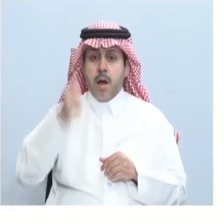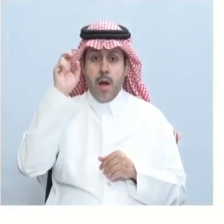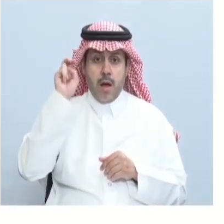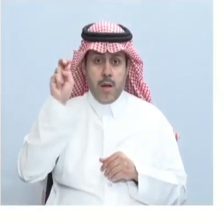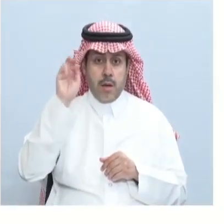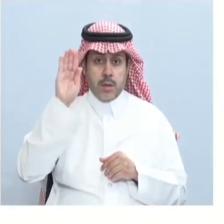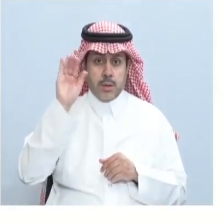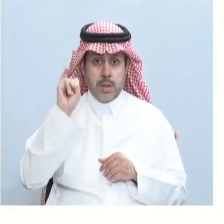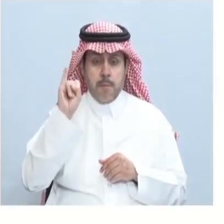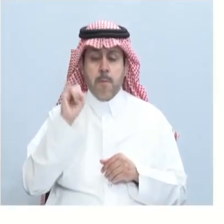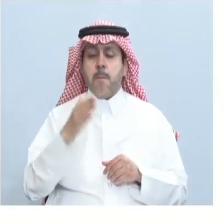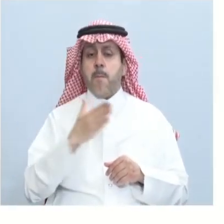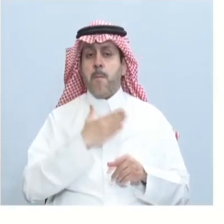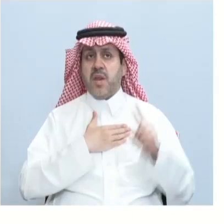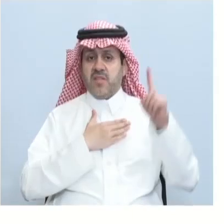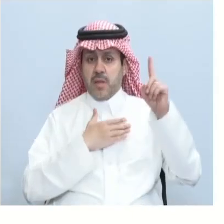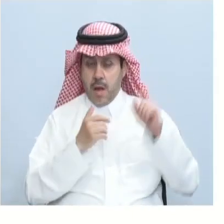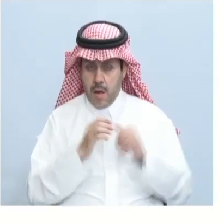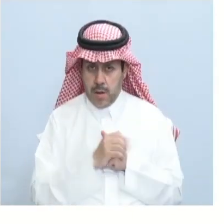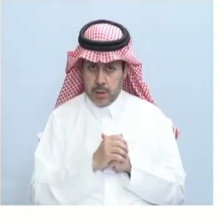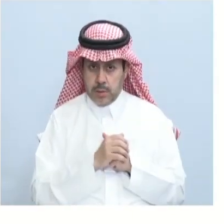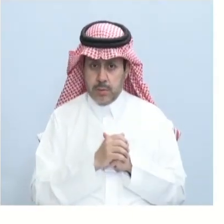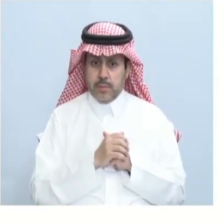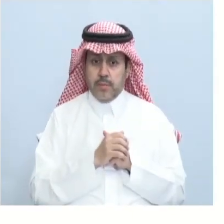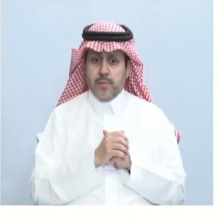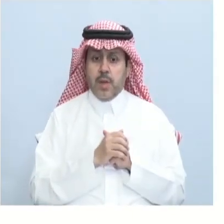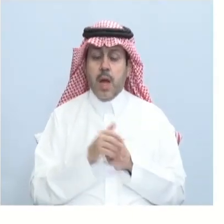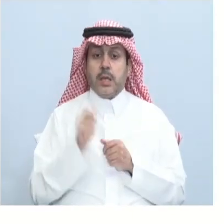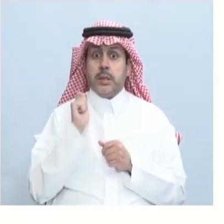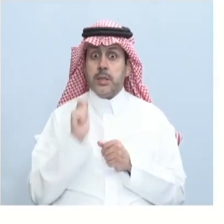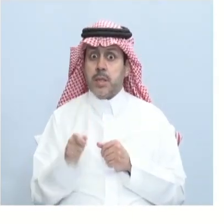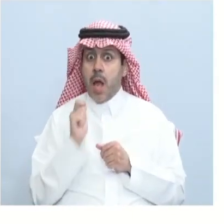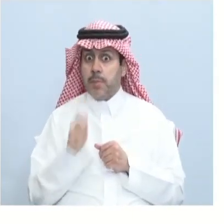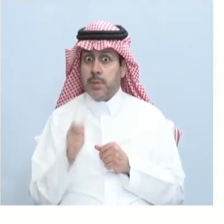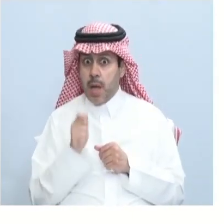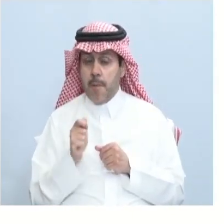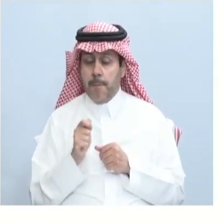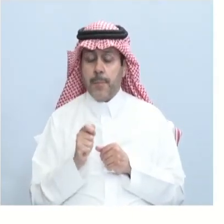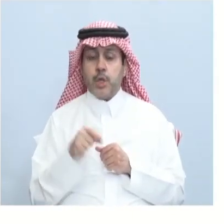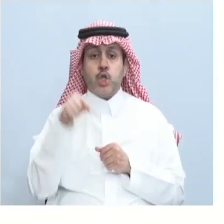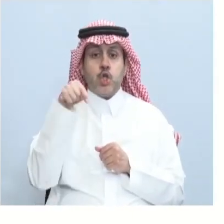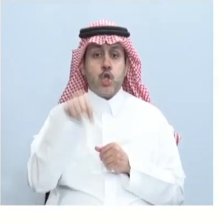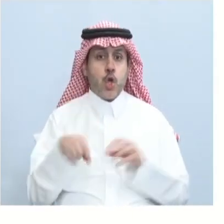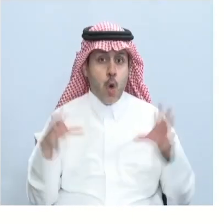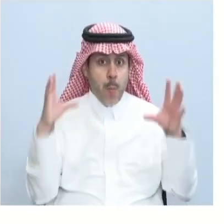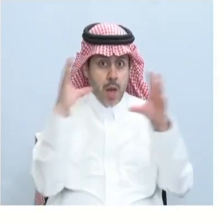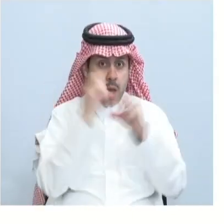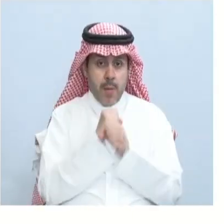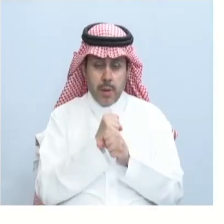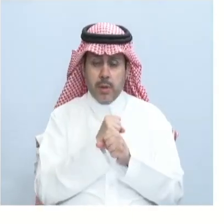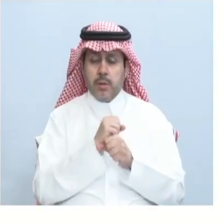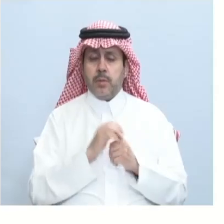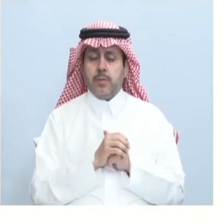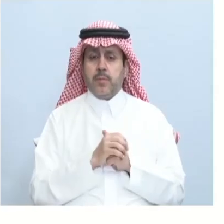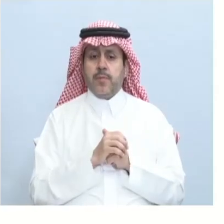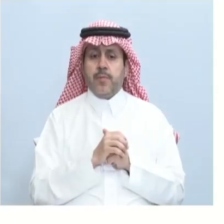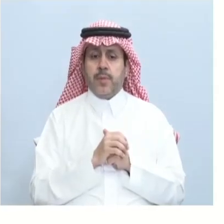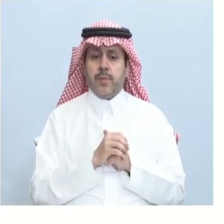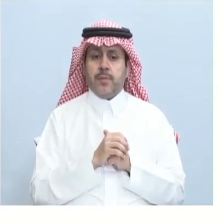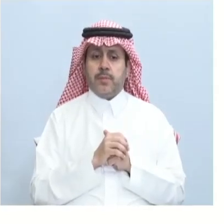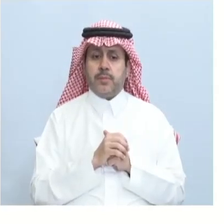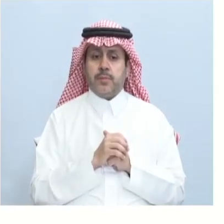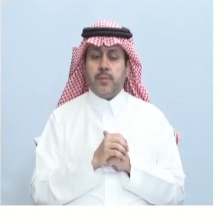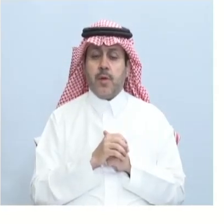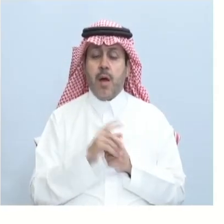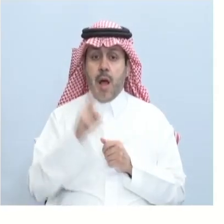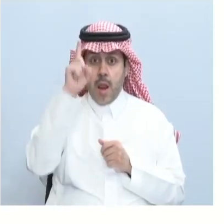حسابهم يوم القيامه اجمعين لما عملوه في الدنيا فاجه يا نبي الله فاصدع بما تؤمر